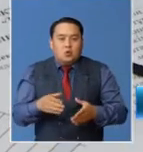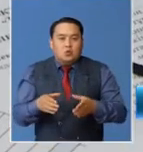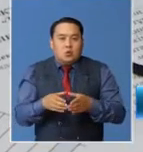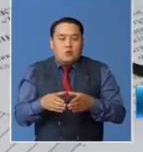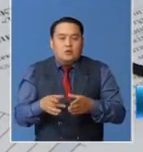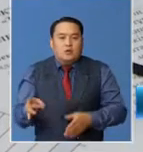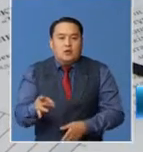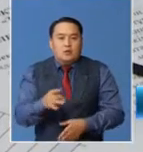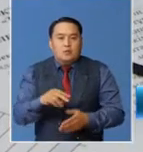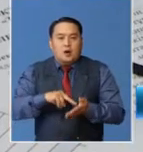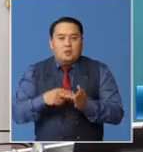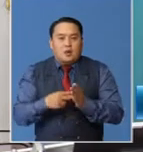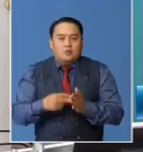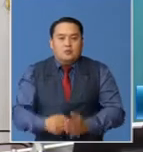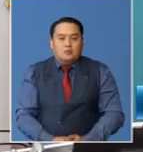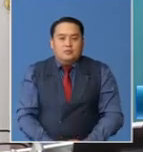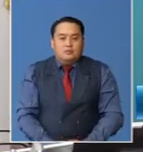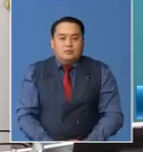в наш регион по графику.